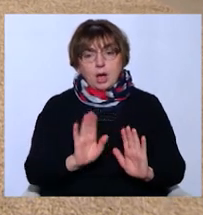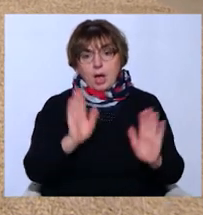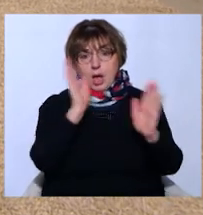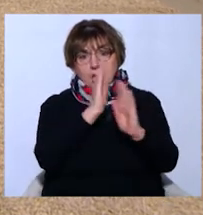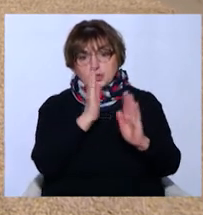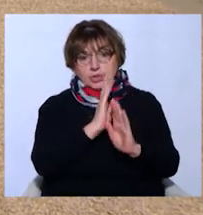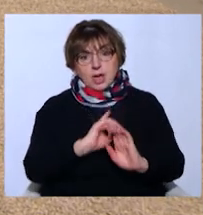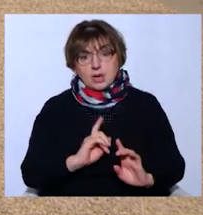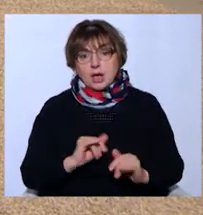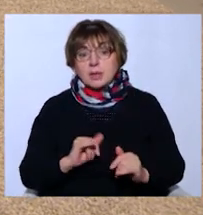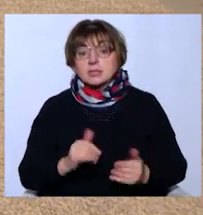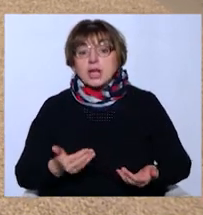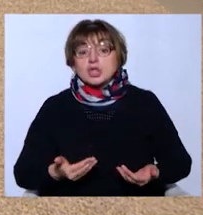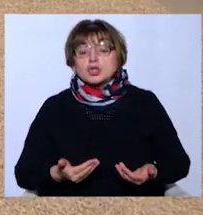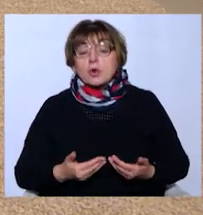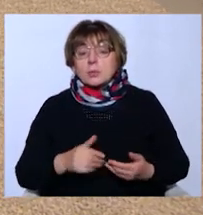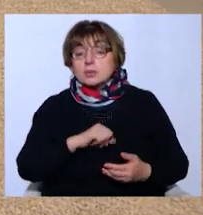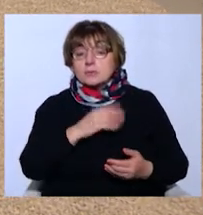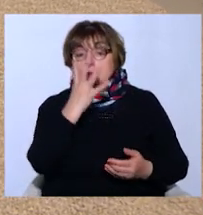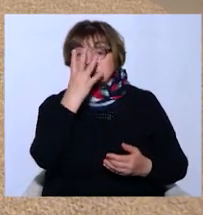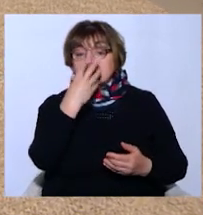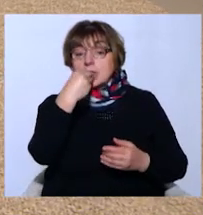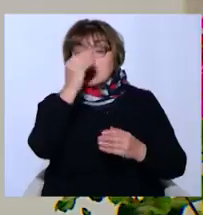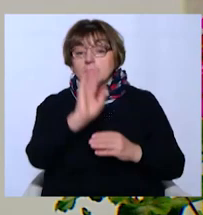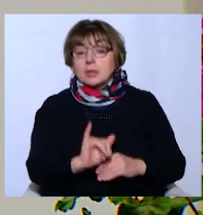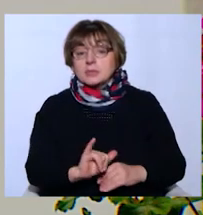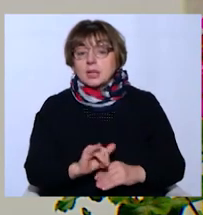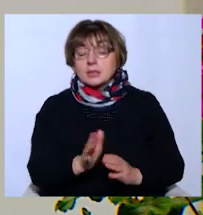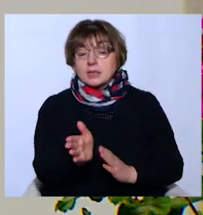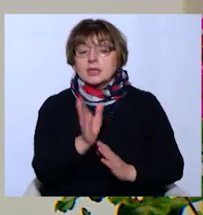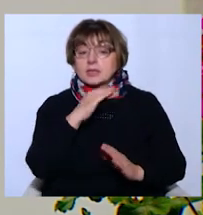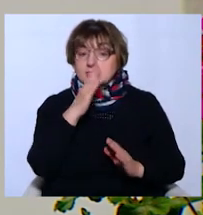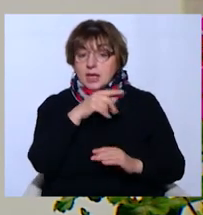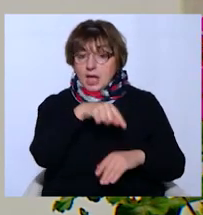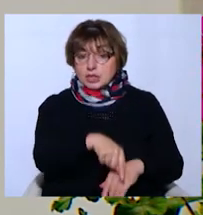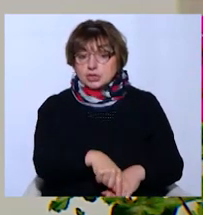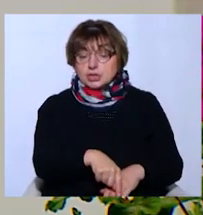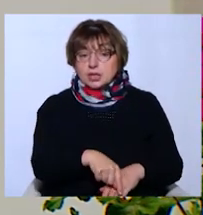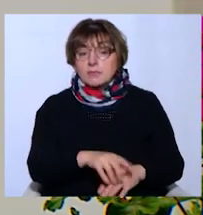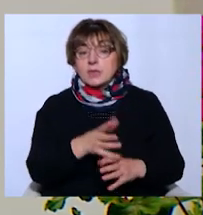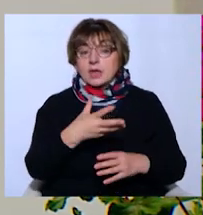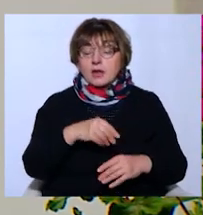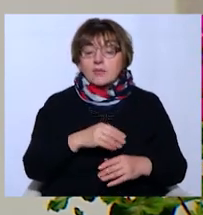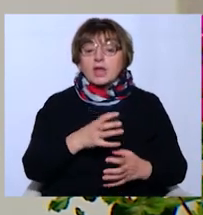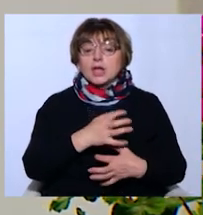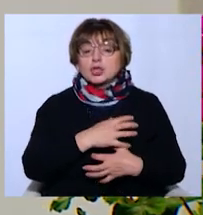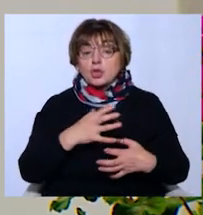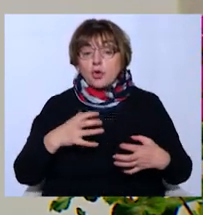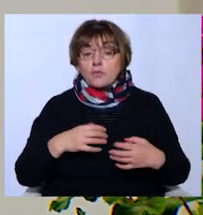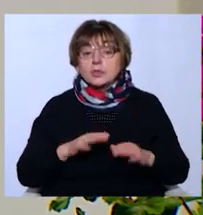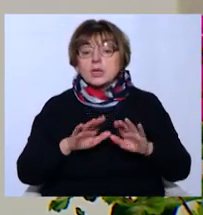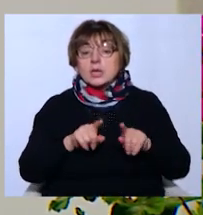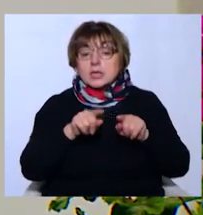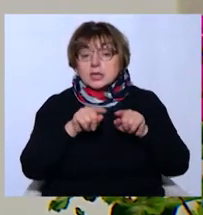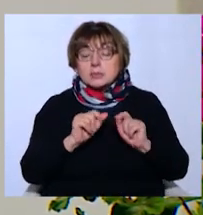ჰაერში. აი სად ბინადრობენ დელფინები? რა თქმა უნდა წყალში. ესე იგი ყველა ცხოველი